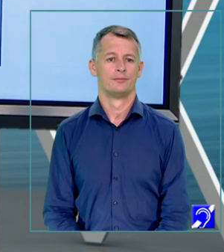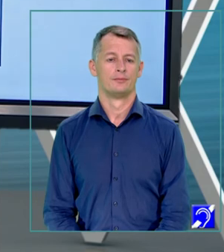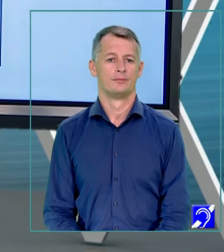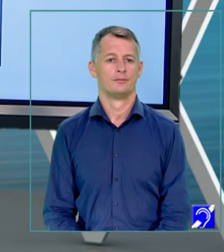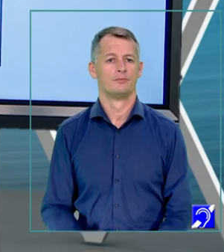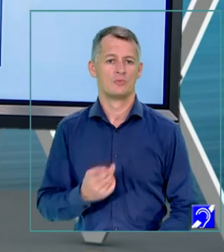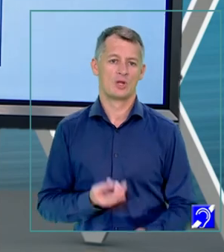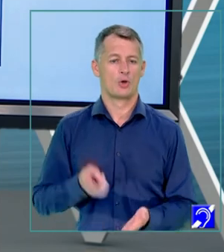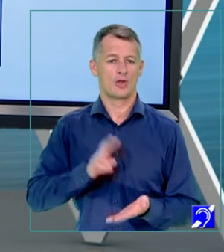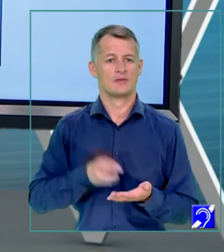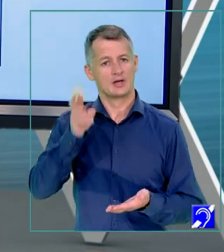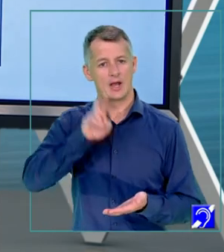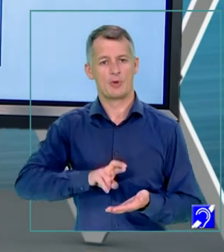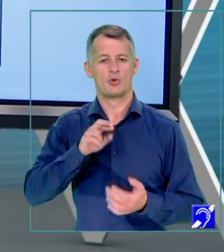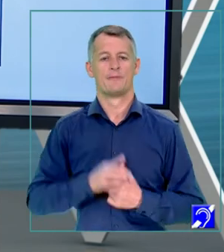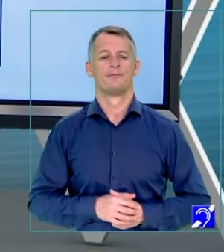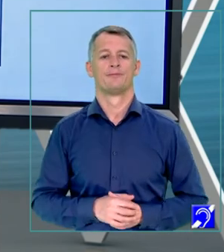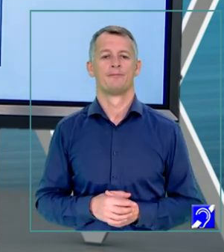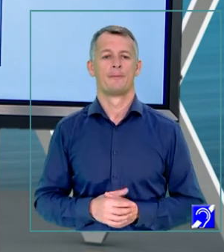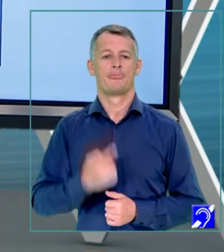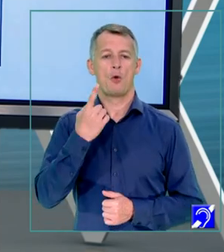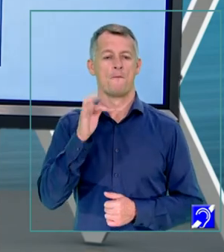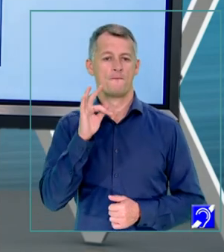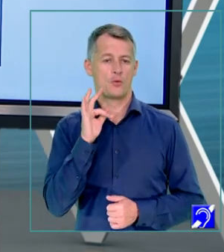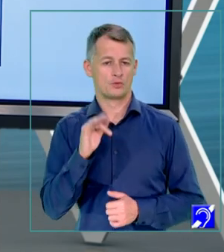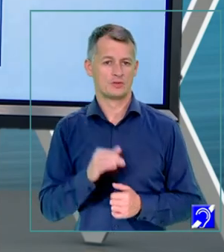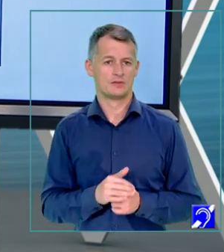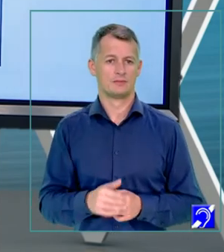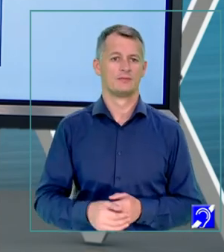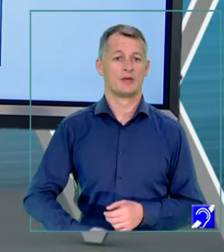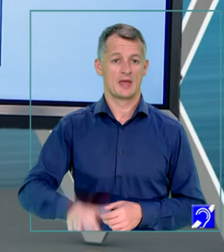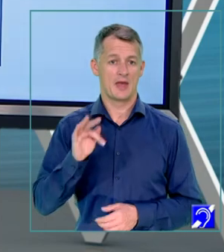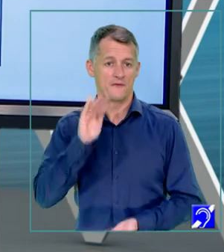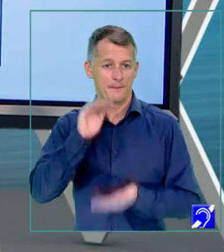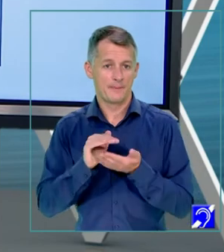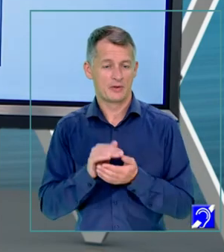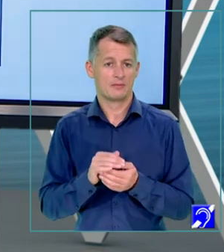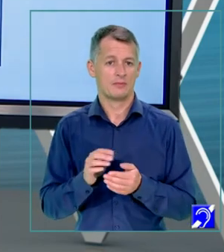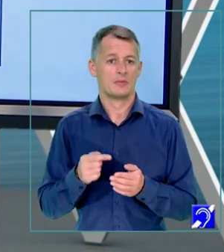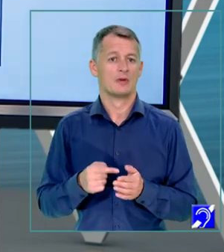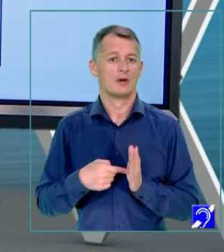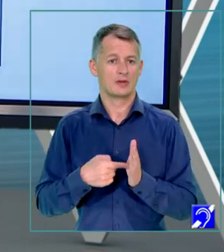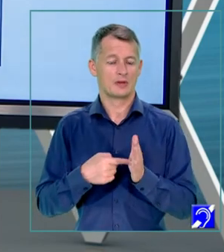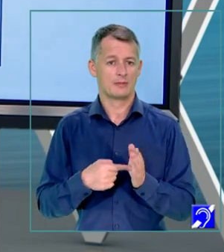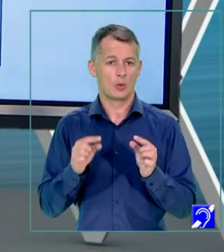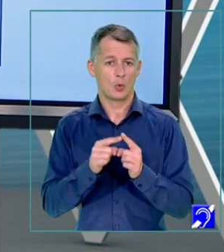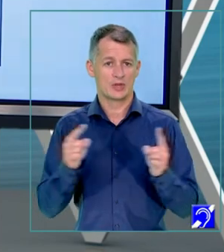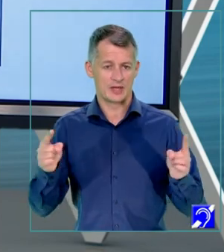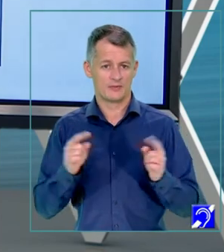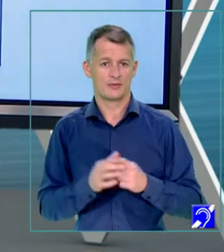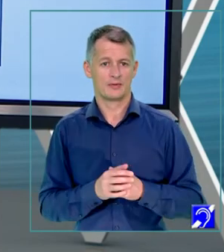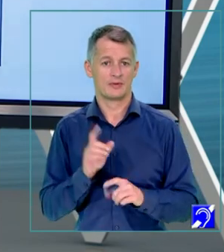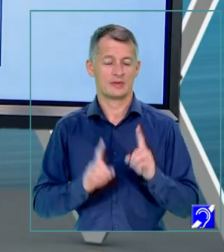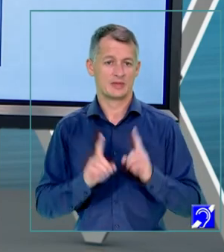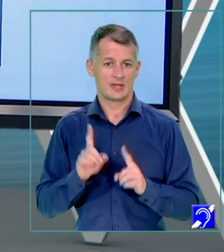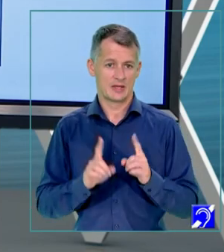recapitulăm o funcție acneic definită pe interval a integra nedefinit sau niște primitiv